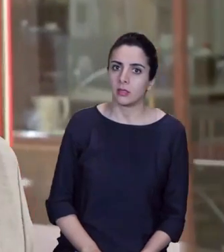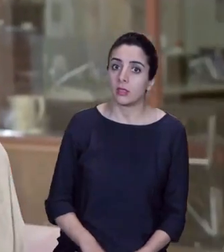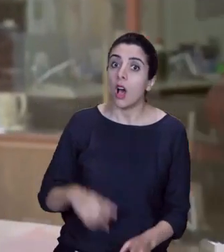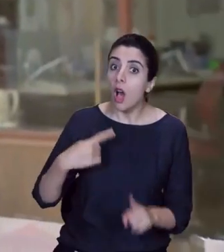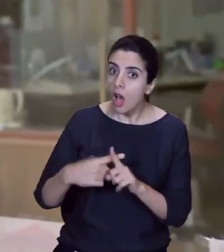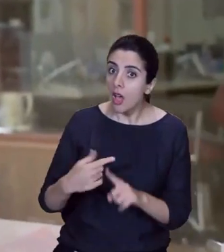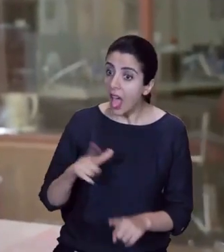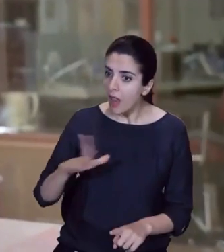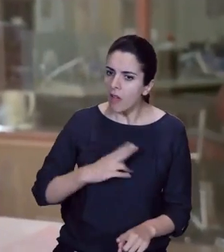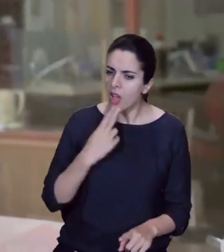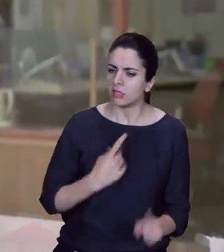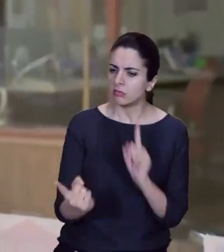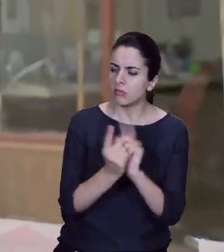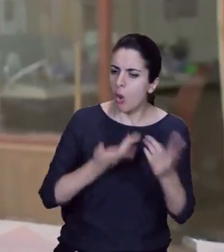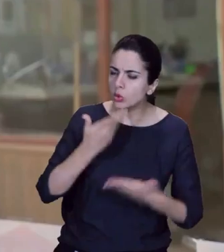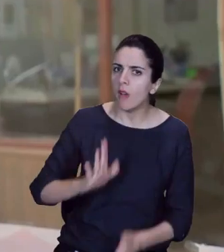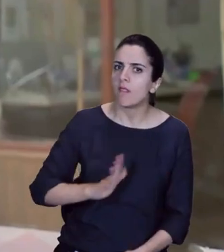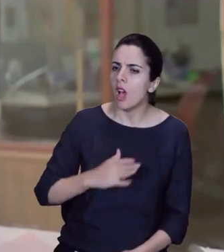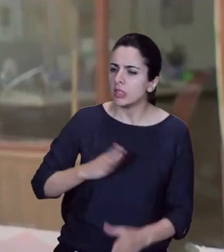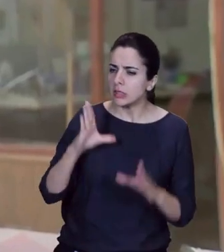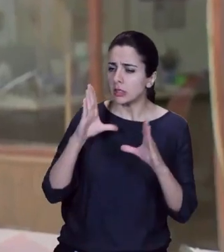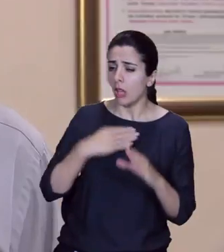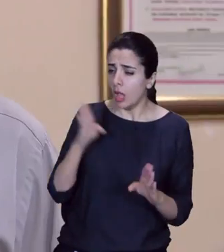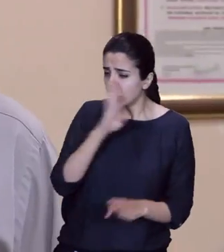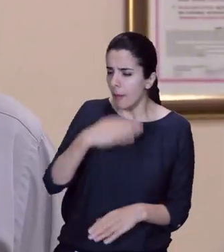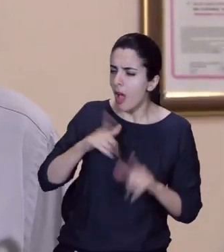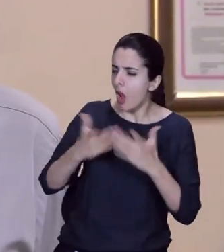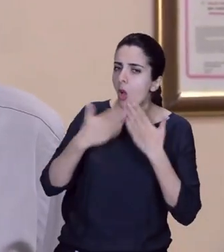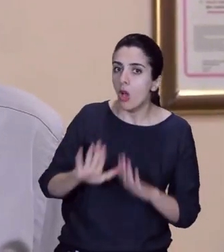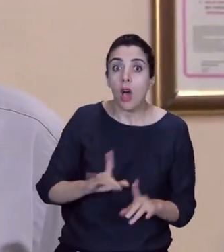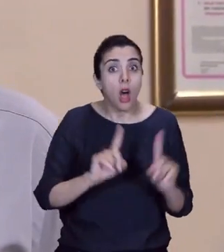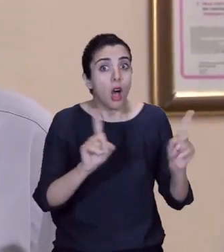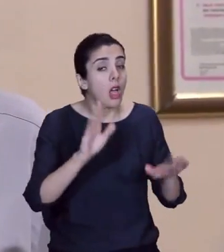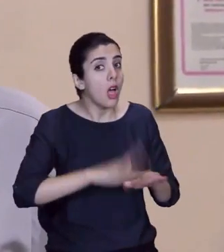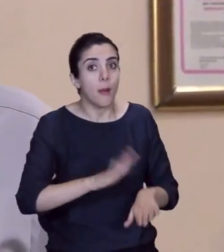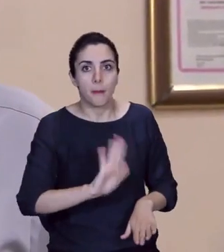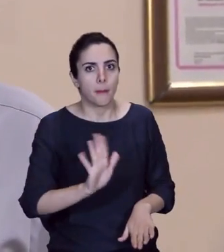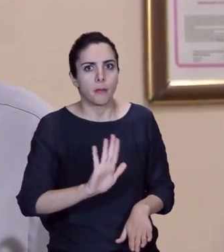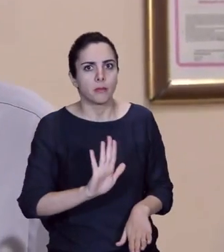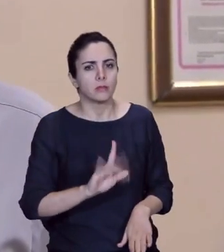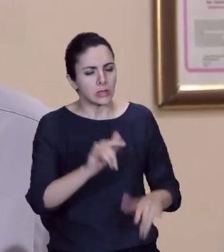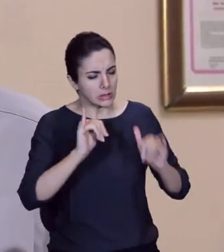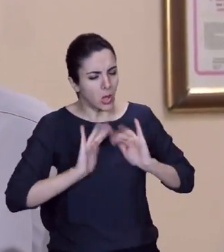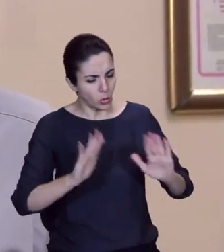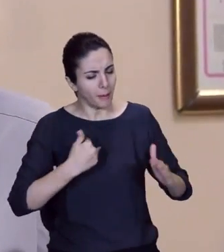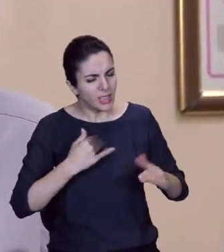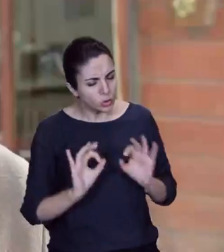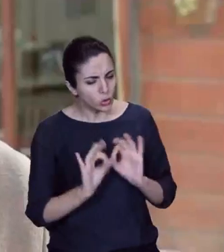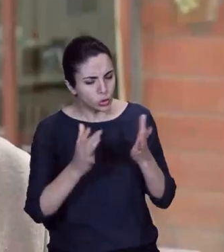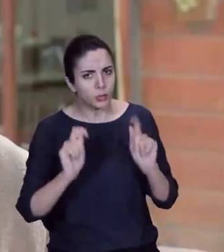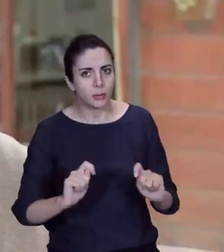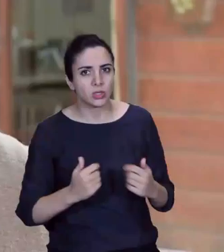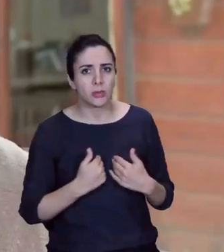Hatta gerekirse ben karşısına da çıkarım. Saklanmaya falan niyetim yok benim. Aman ha diyeyim, sakın. Sen sakin ol, ben çözüyorum o